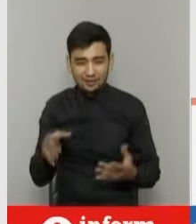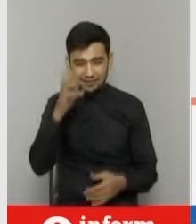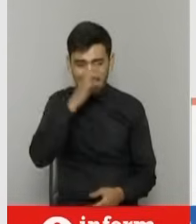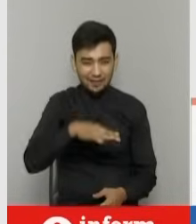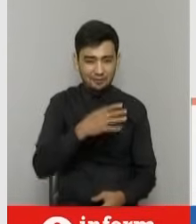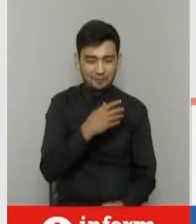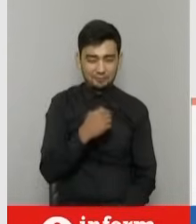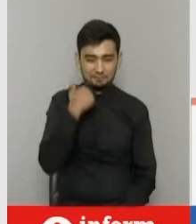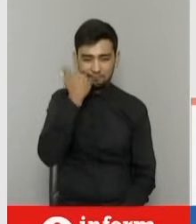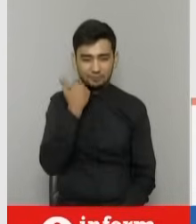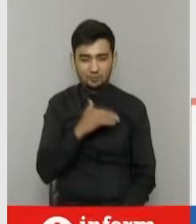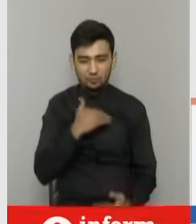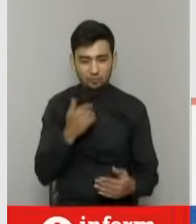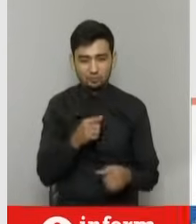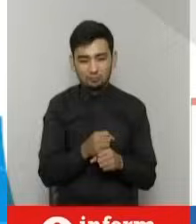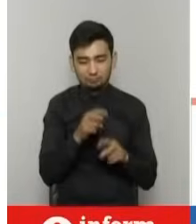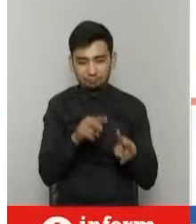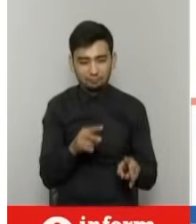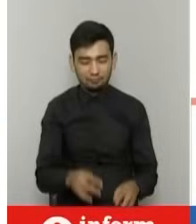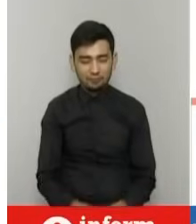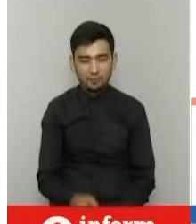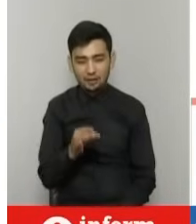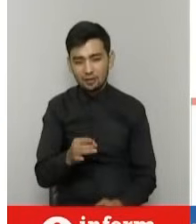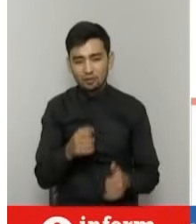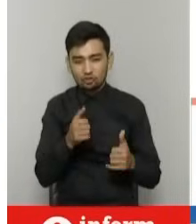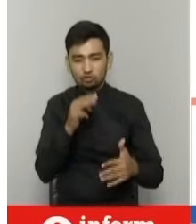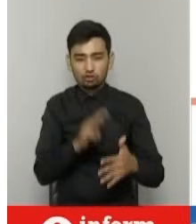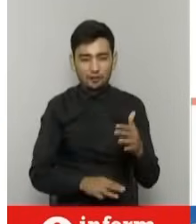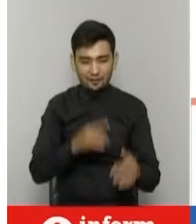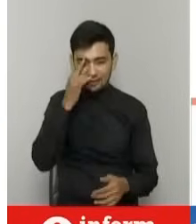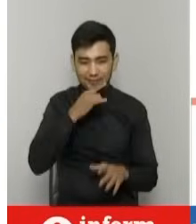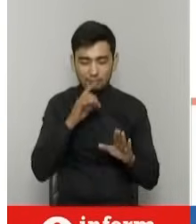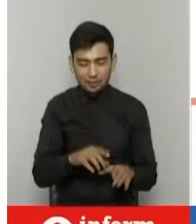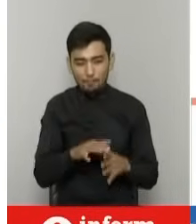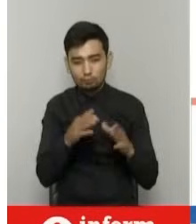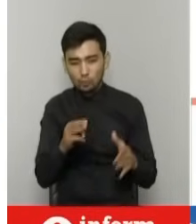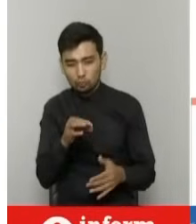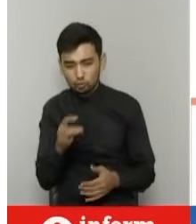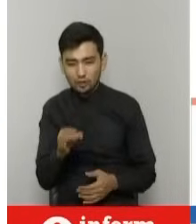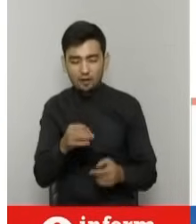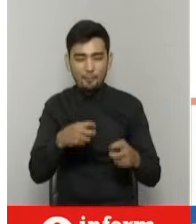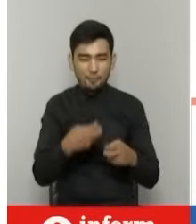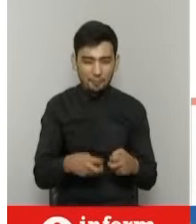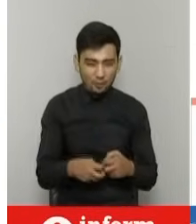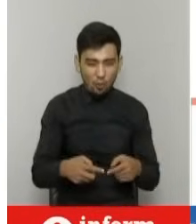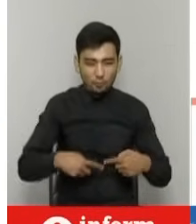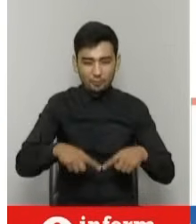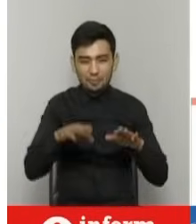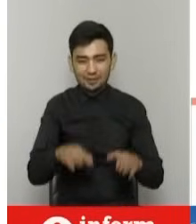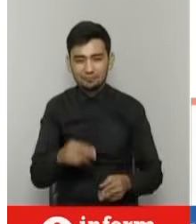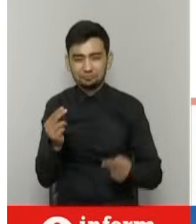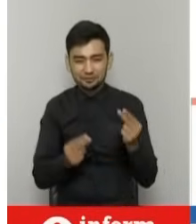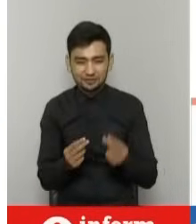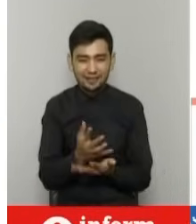не краснела за них. Надо ввести хорошие штрафы в Казахстане за мусор, за разбитые общественные места, разрисовывание.